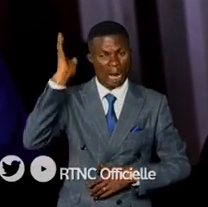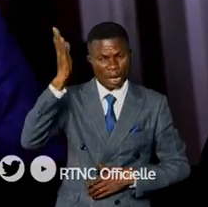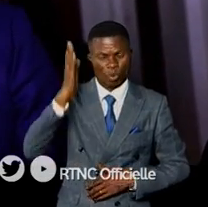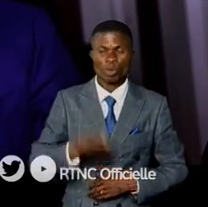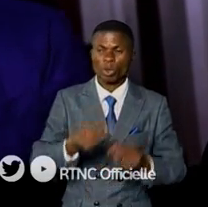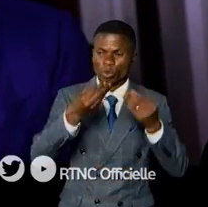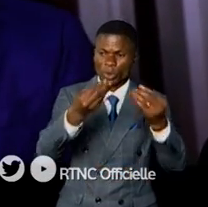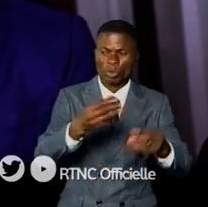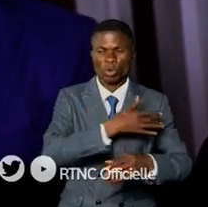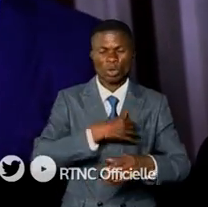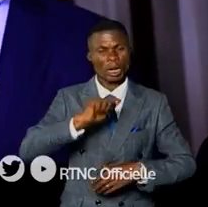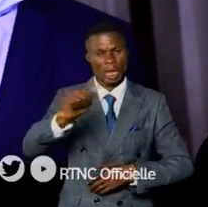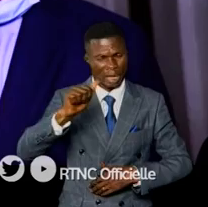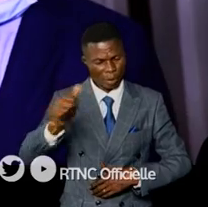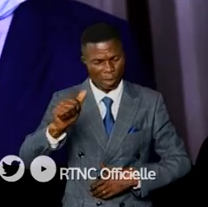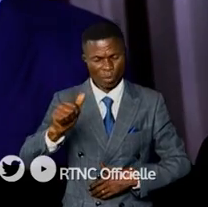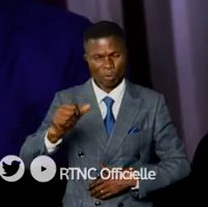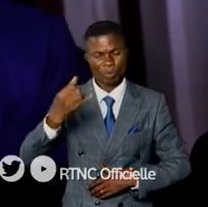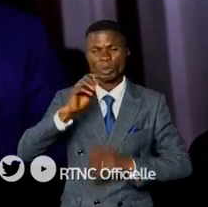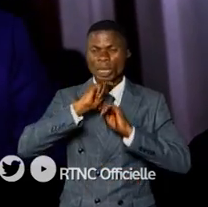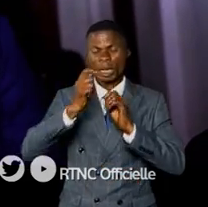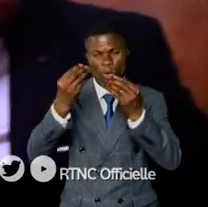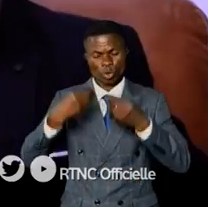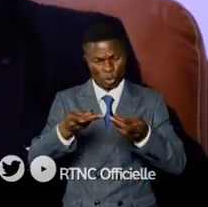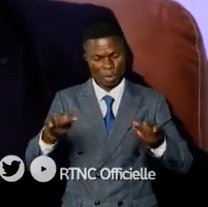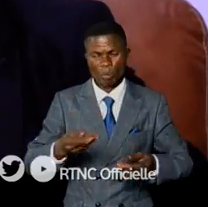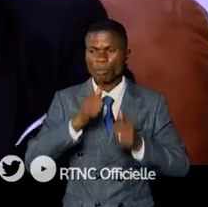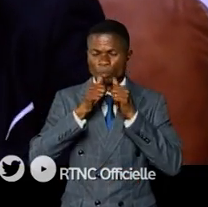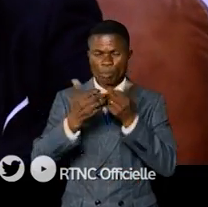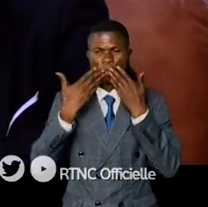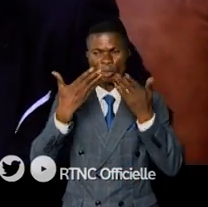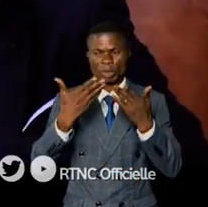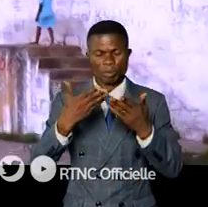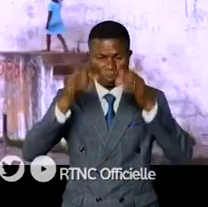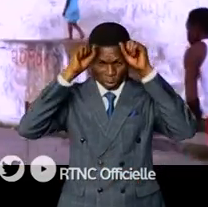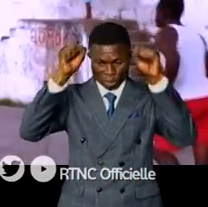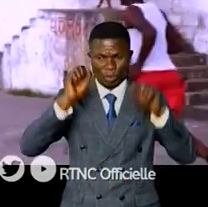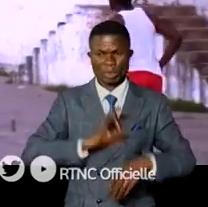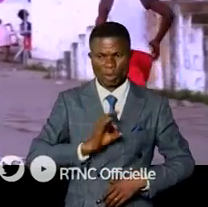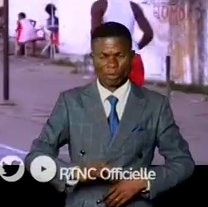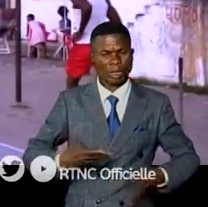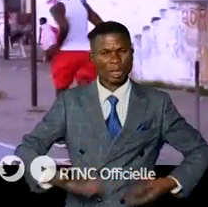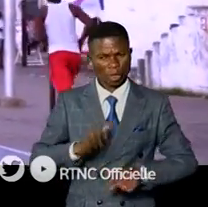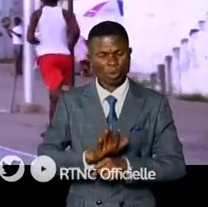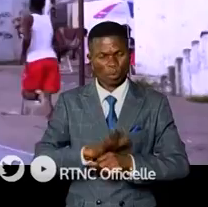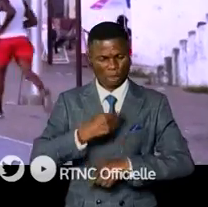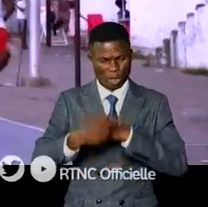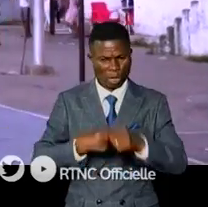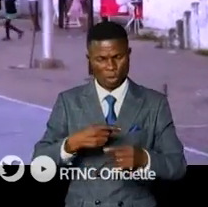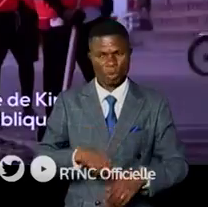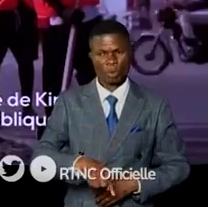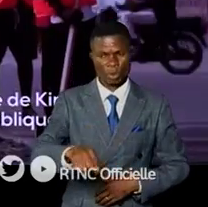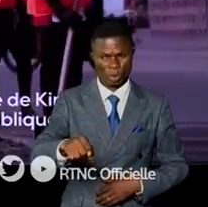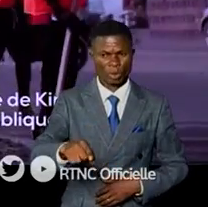Vraiment, c'est un geste louable. Alors maintenant, l'action du chef de l'État sera effective à partir du 20 au 28, on sait qu'on attend à